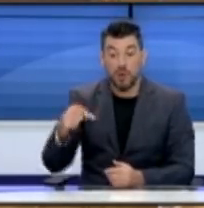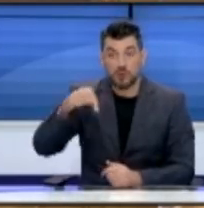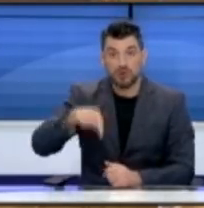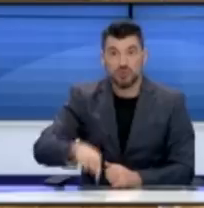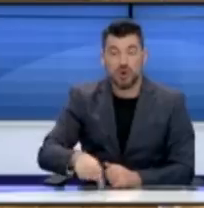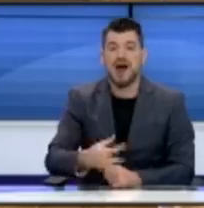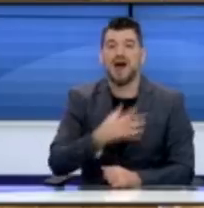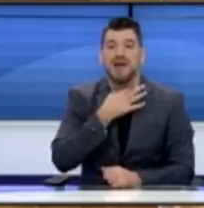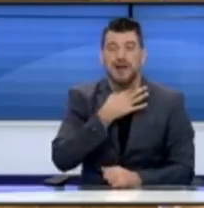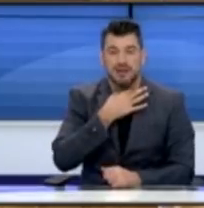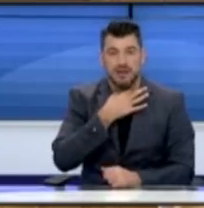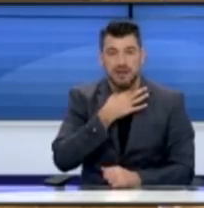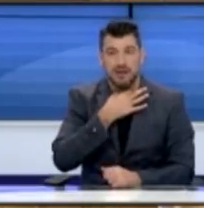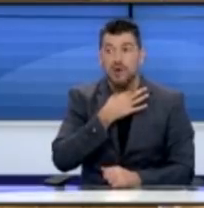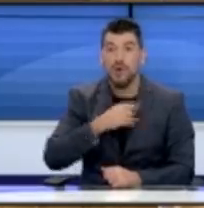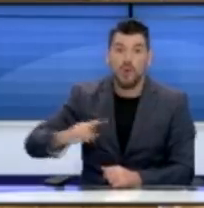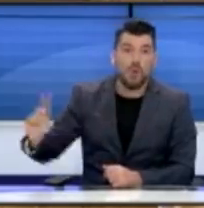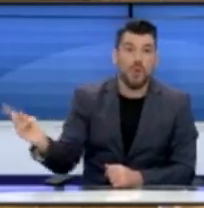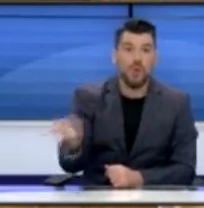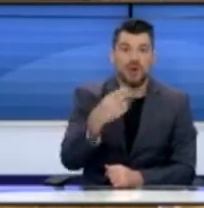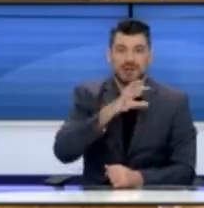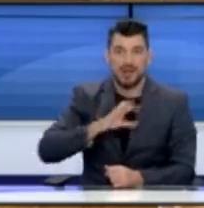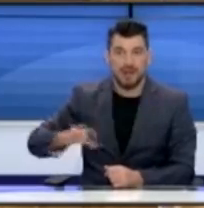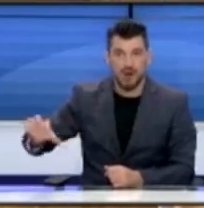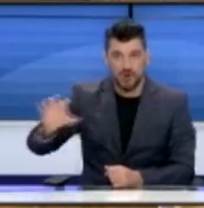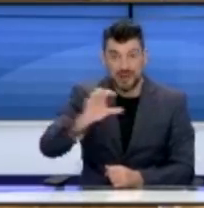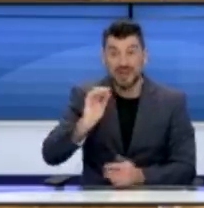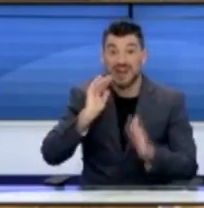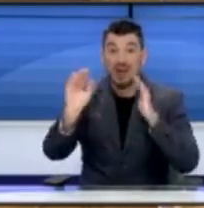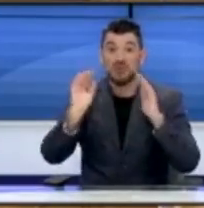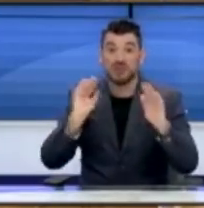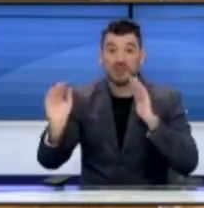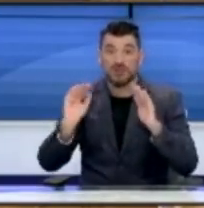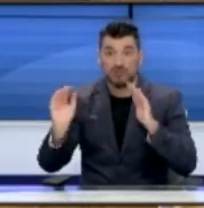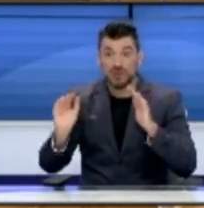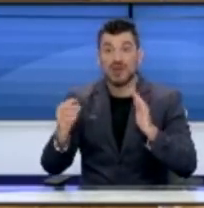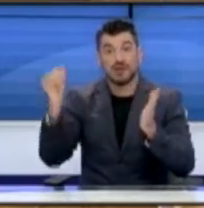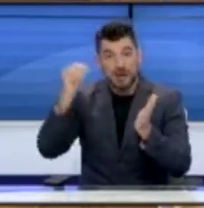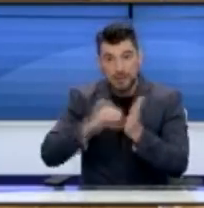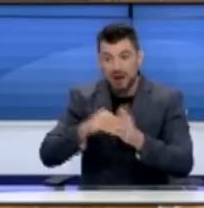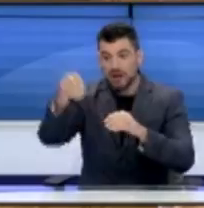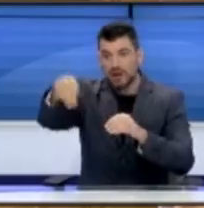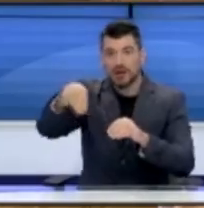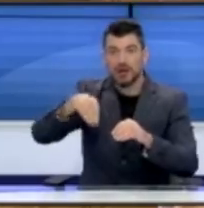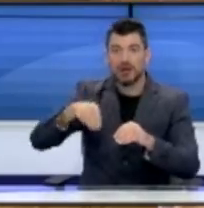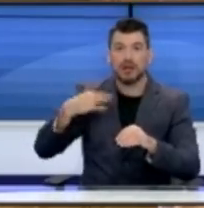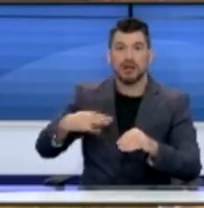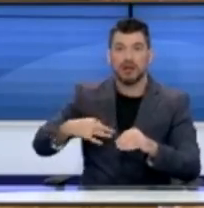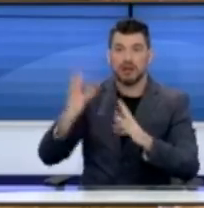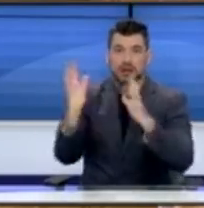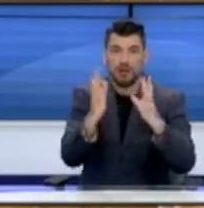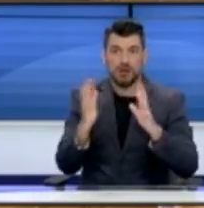να κηρυχθούν άμεσα αναδοσετές όλες οι δασικές εκτάσεις που κάηκαν, όμως χωρίς